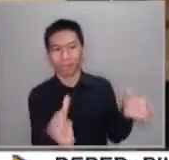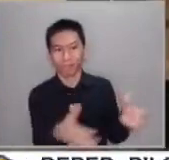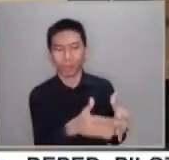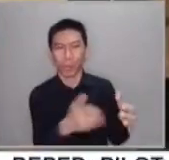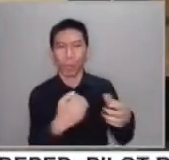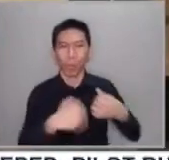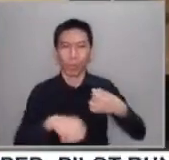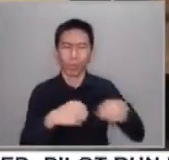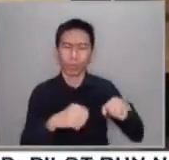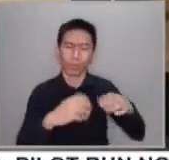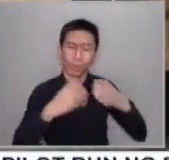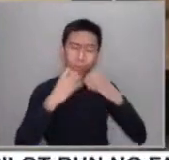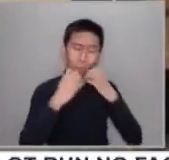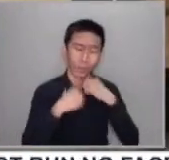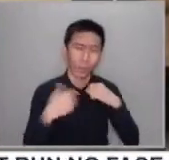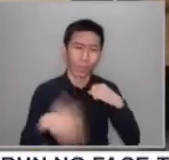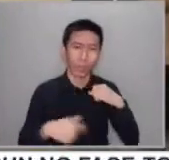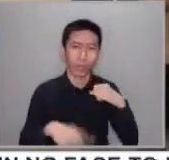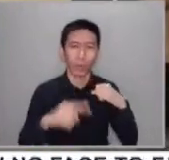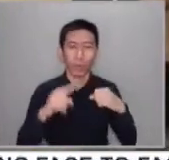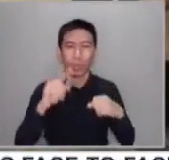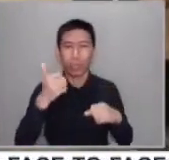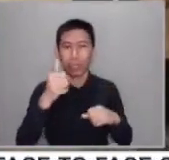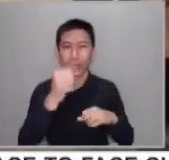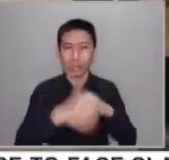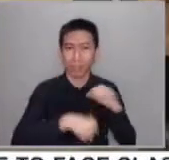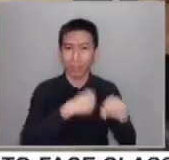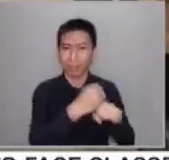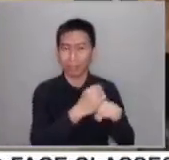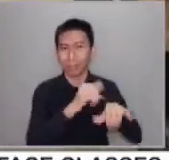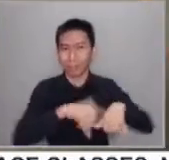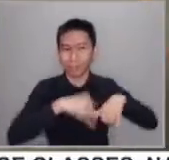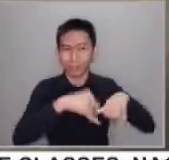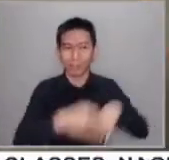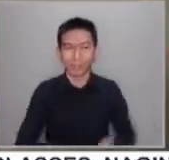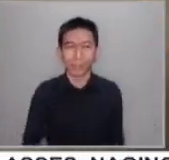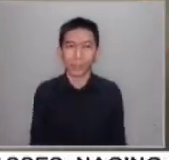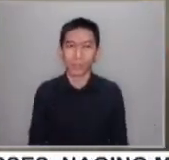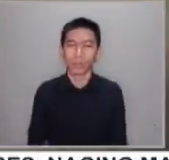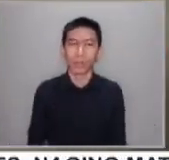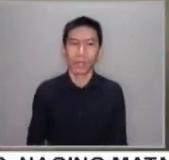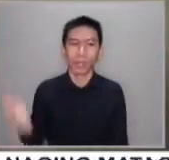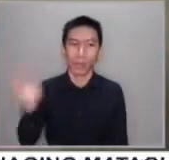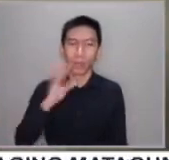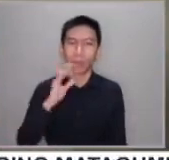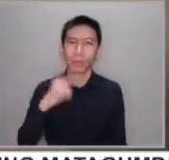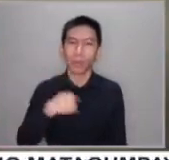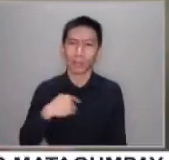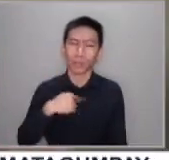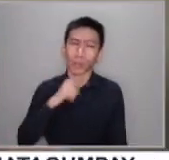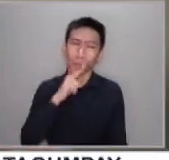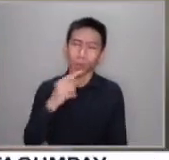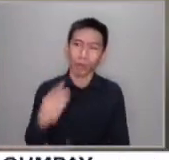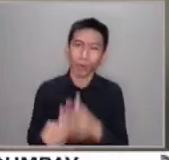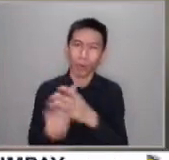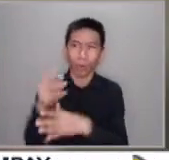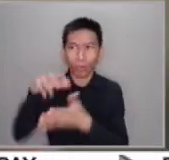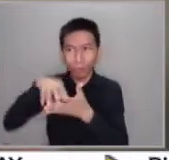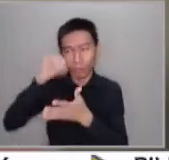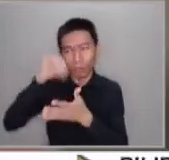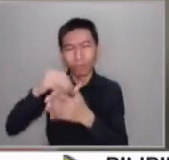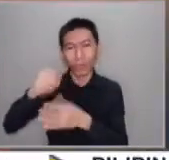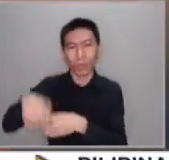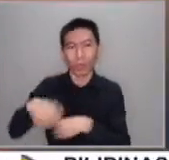kanyang minahal sa loob ng halos isang dekada. Sa rowing na ako lumaki, nag-grow, ganun. Kaya kumbaga